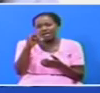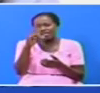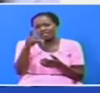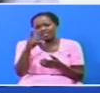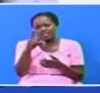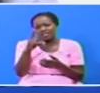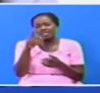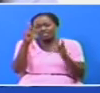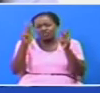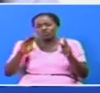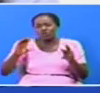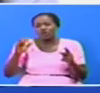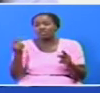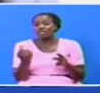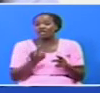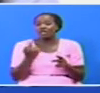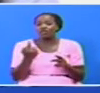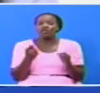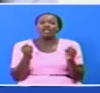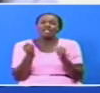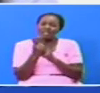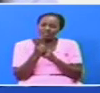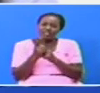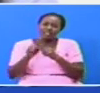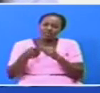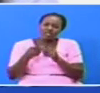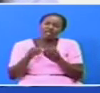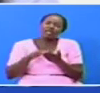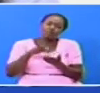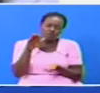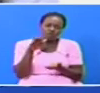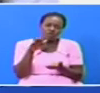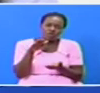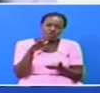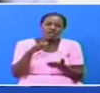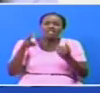Kisumu county alone, we have over 11,000